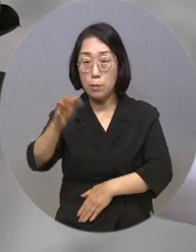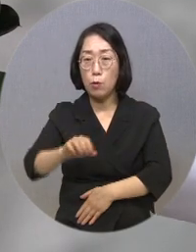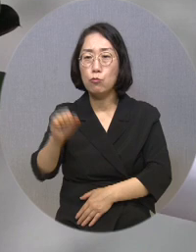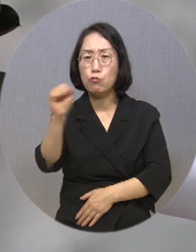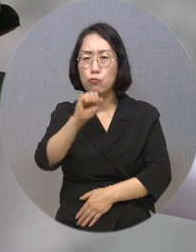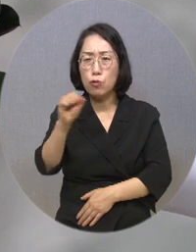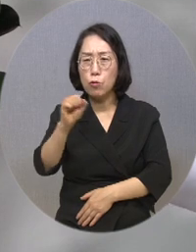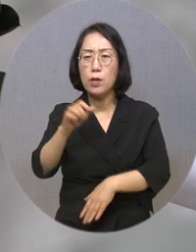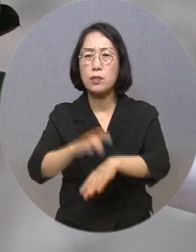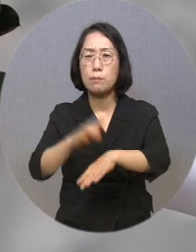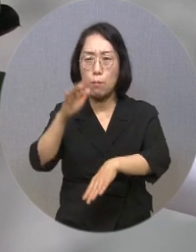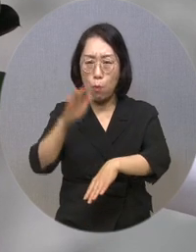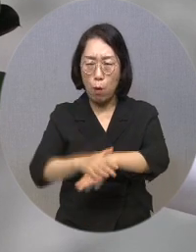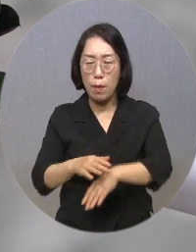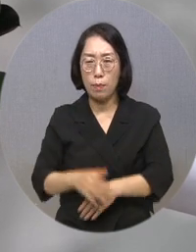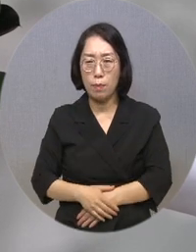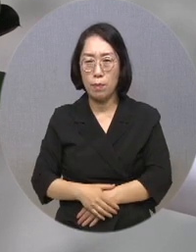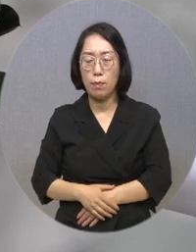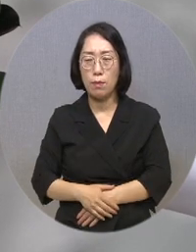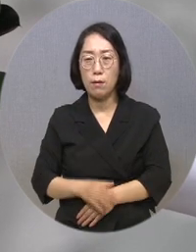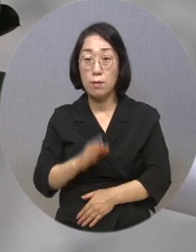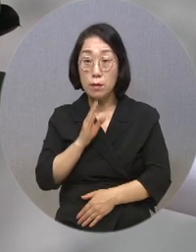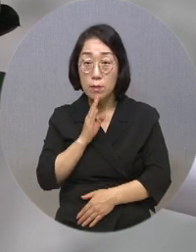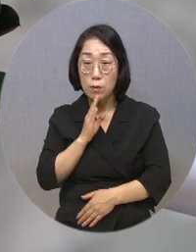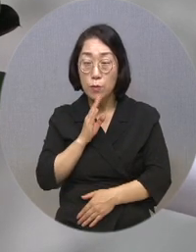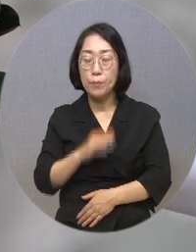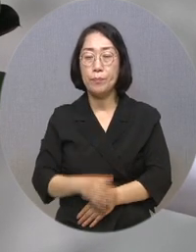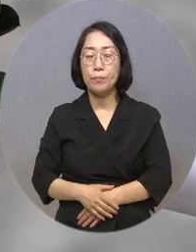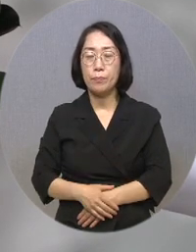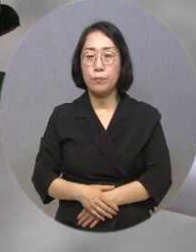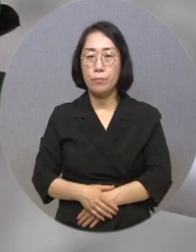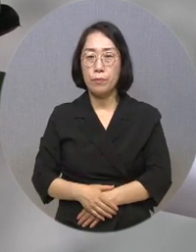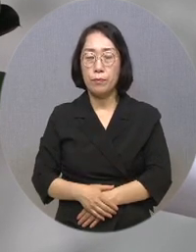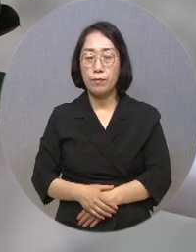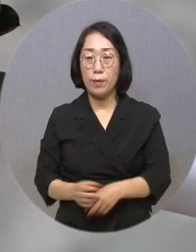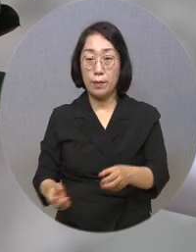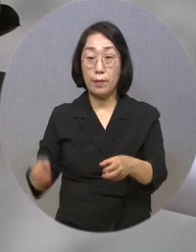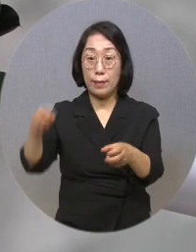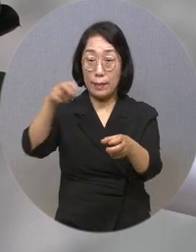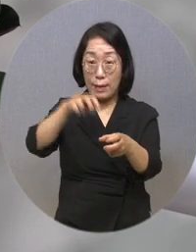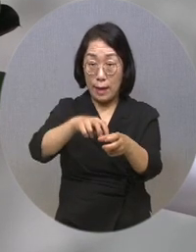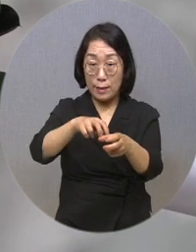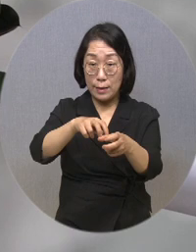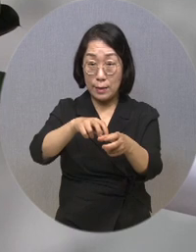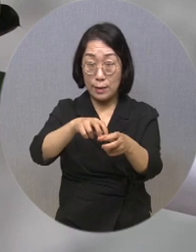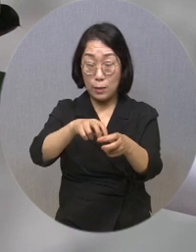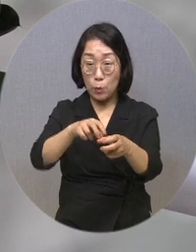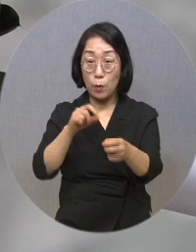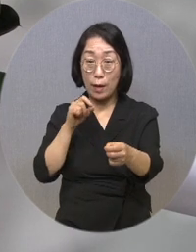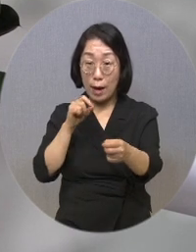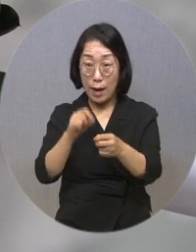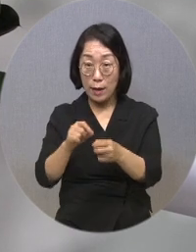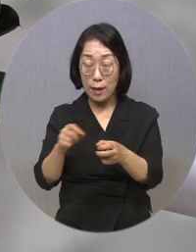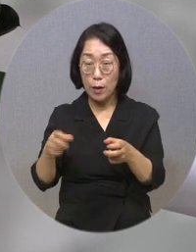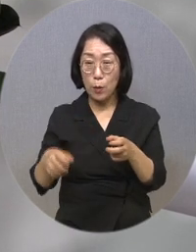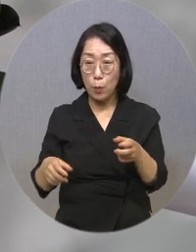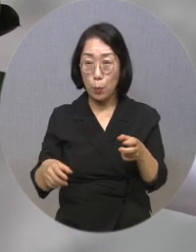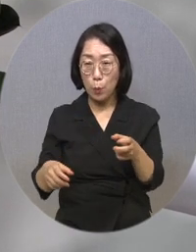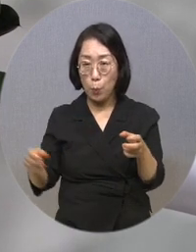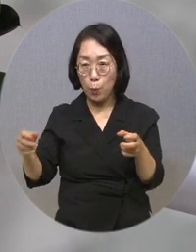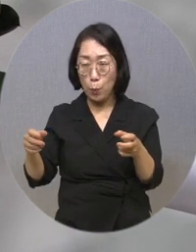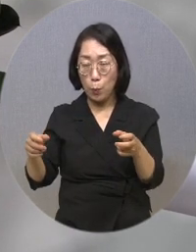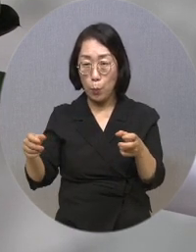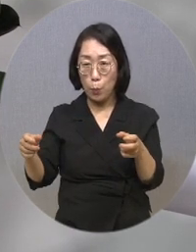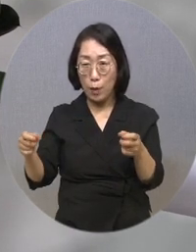운전 습관 네. 그러니까 실제 예를 들면 탑승장에 가까이 밀착할 수 있게 차를 대야 되는데